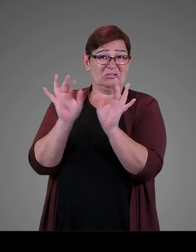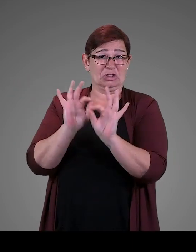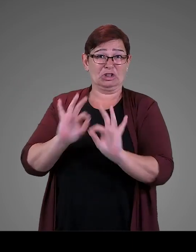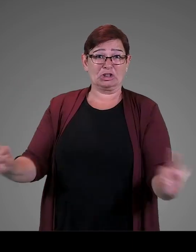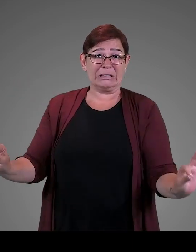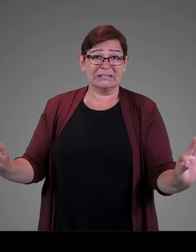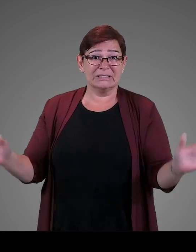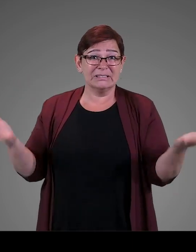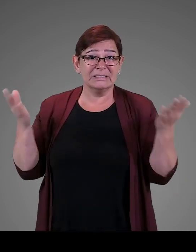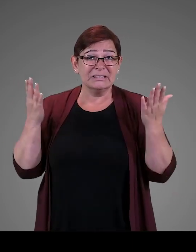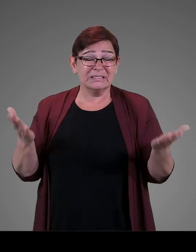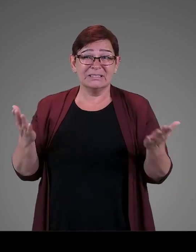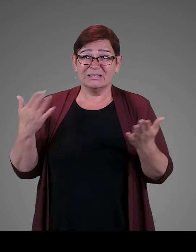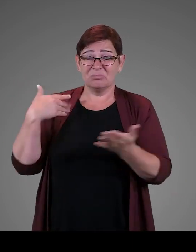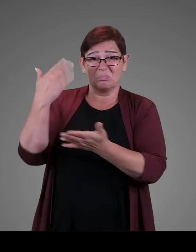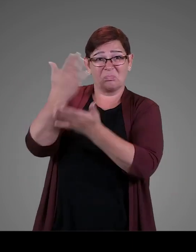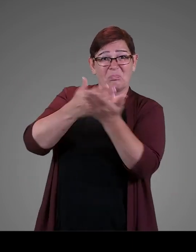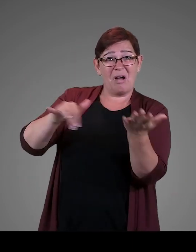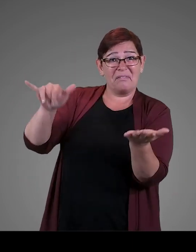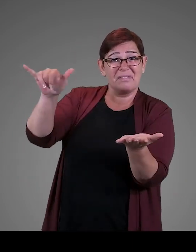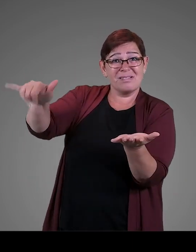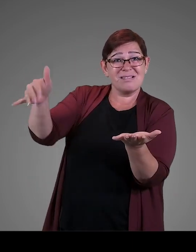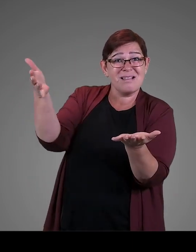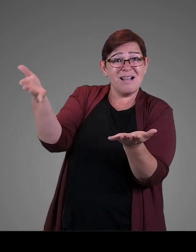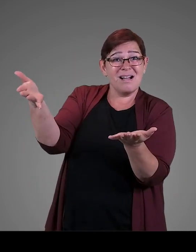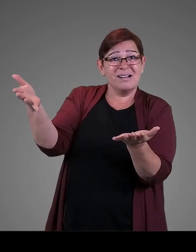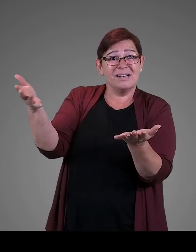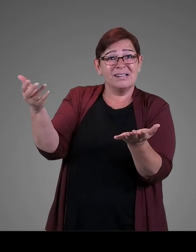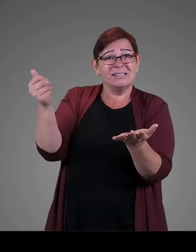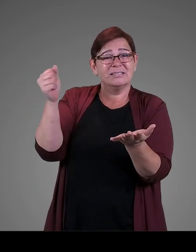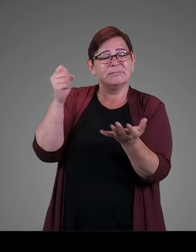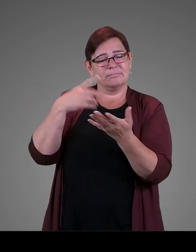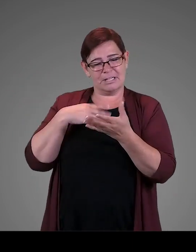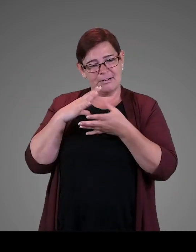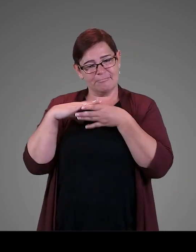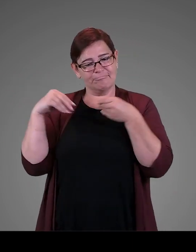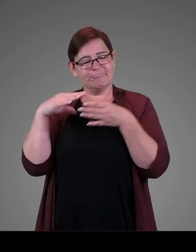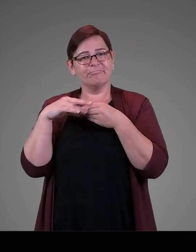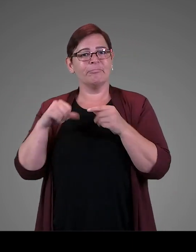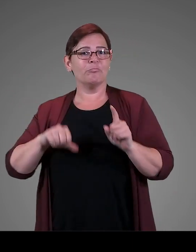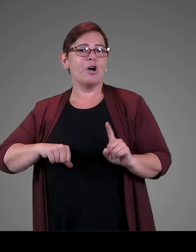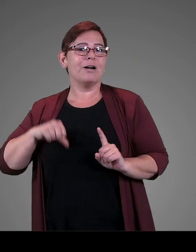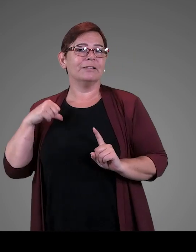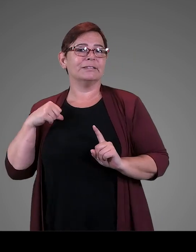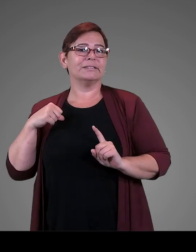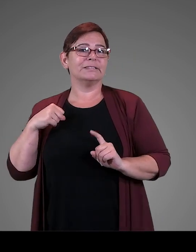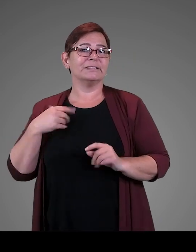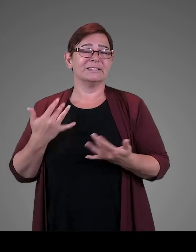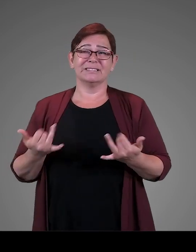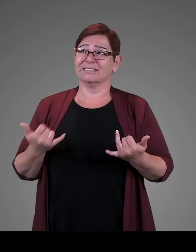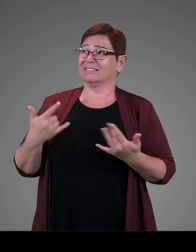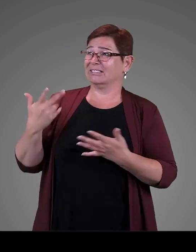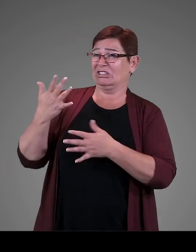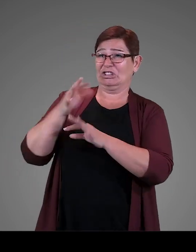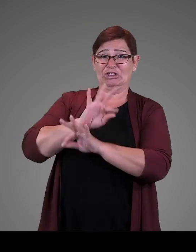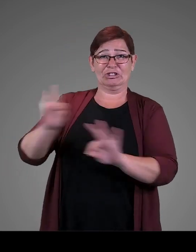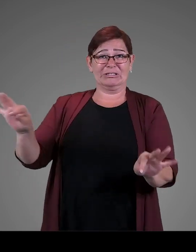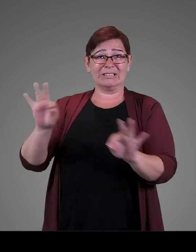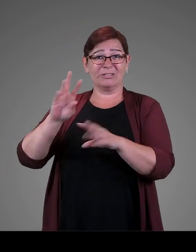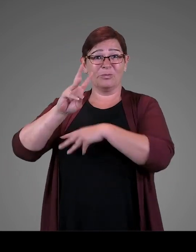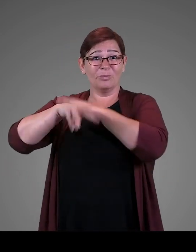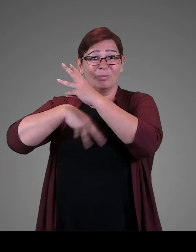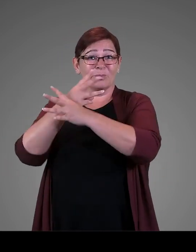en fait partie en ce moment. Puis c'est pour ça que j'en parlais dans la fierté. C'est comme, OK, dans cet univers de